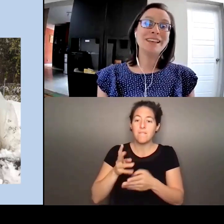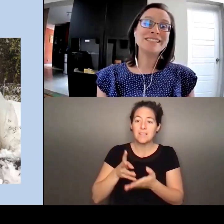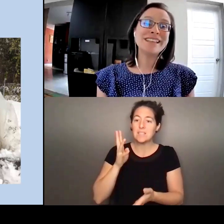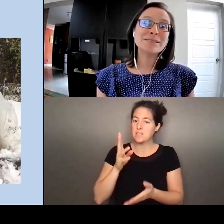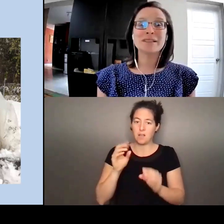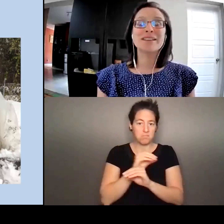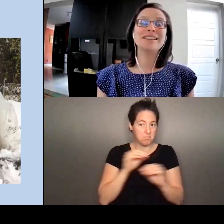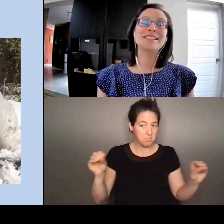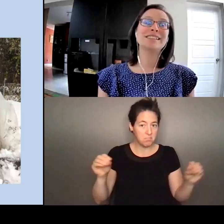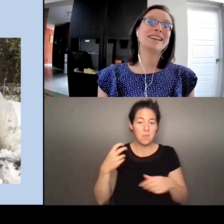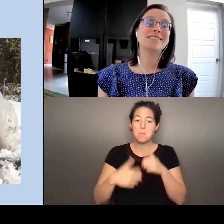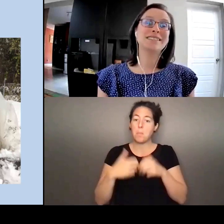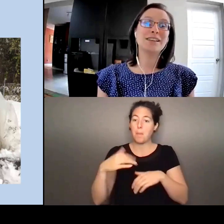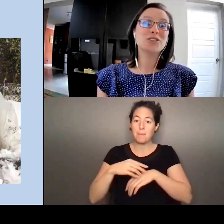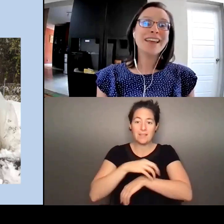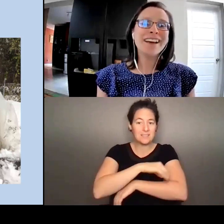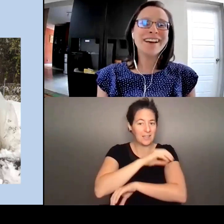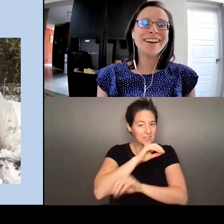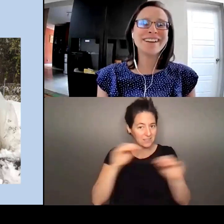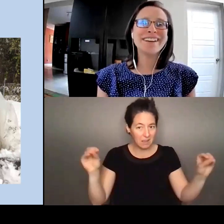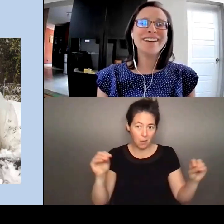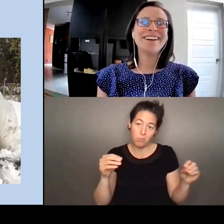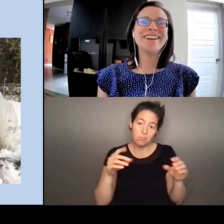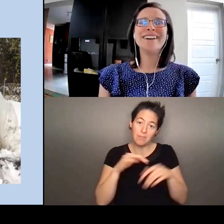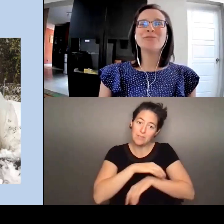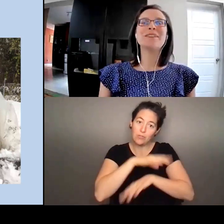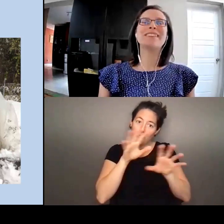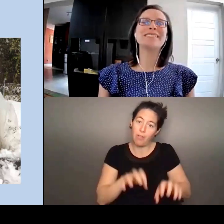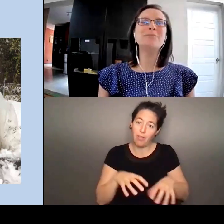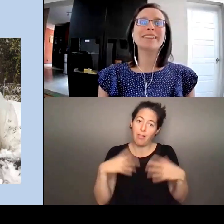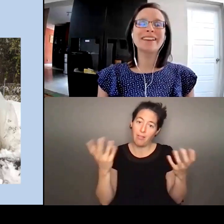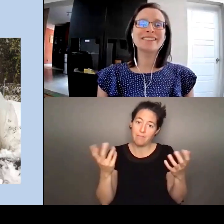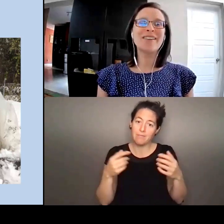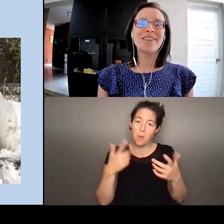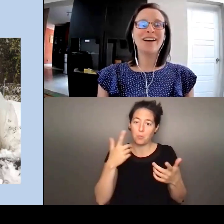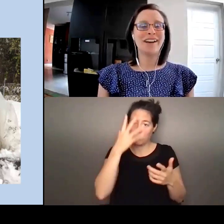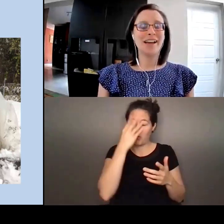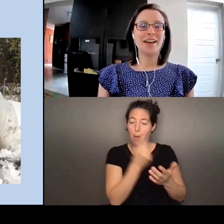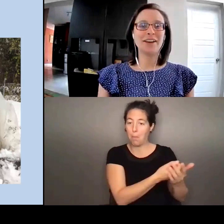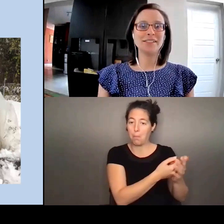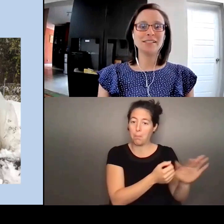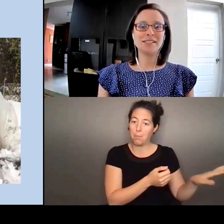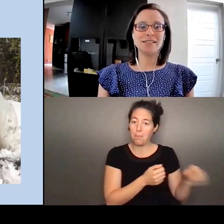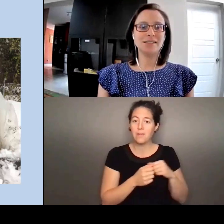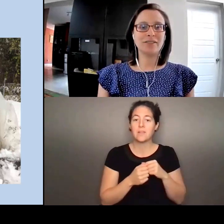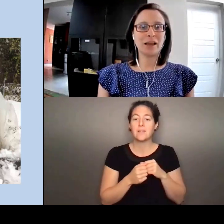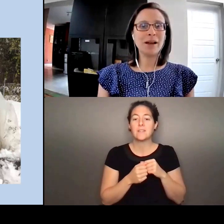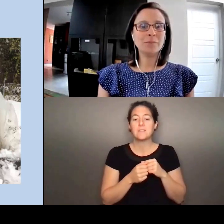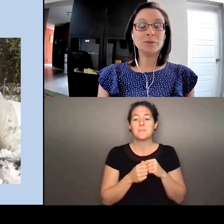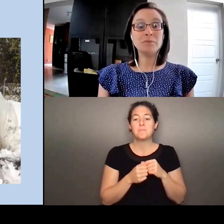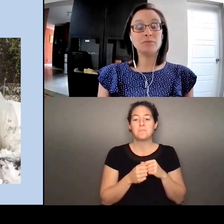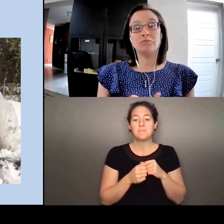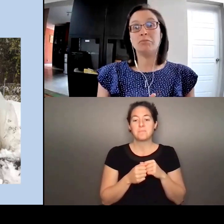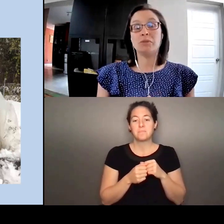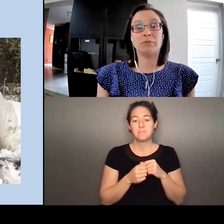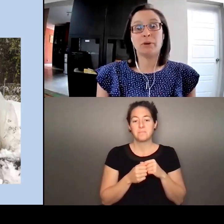problème d'insectes parce que les insectes étaient gelés ou étaient en hibernation. Euh, Vraiment,